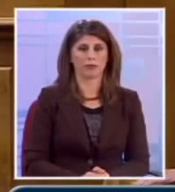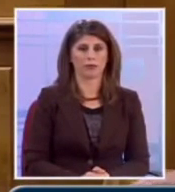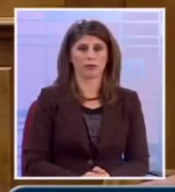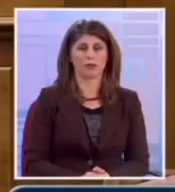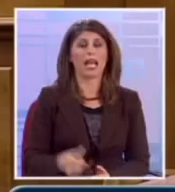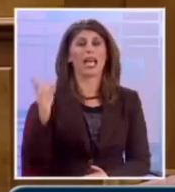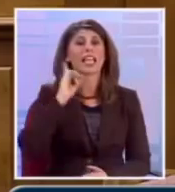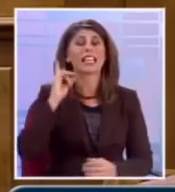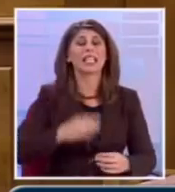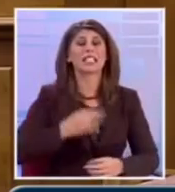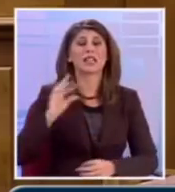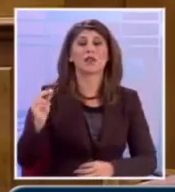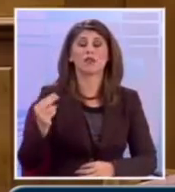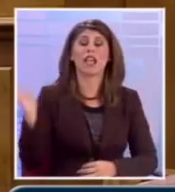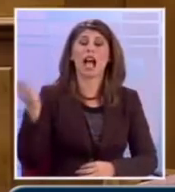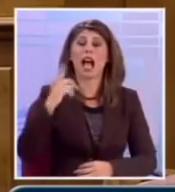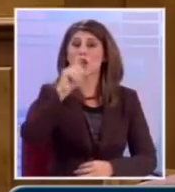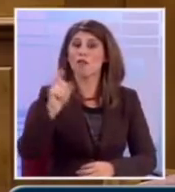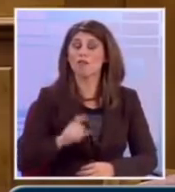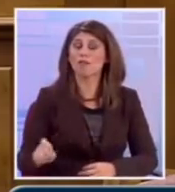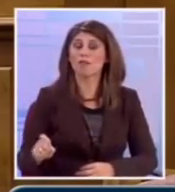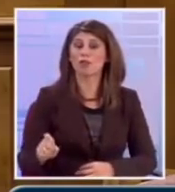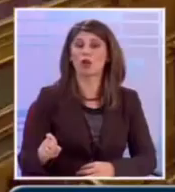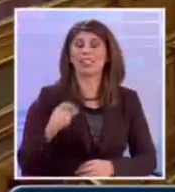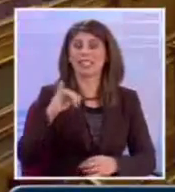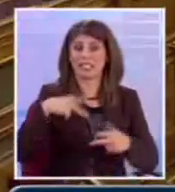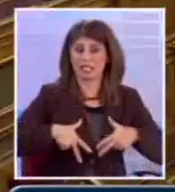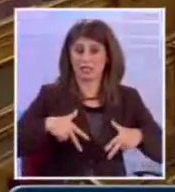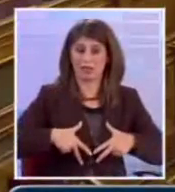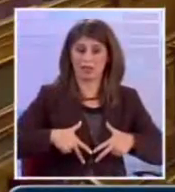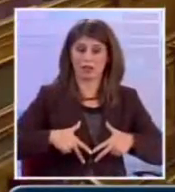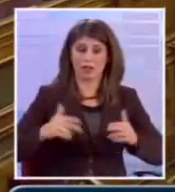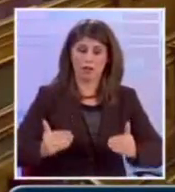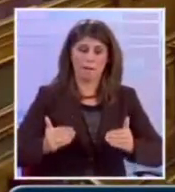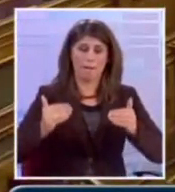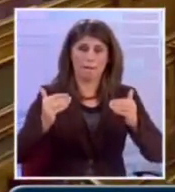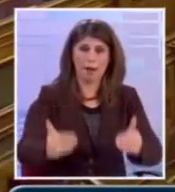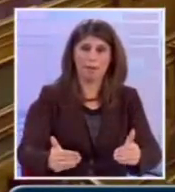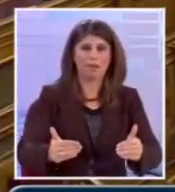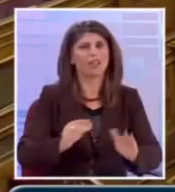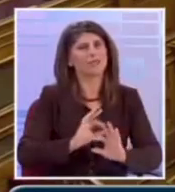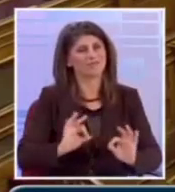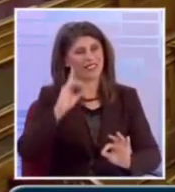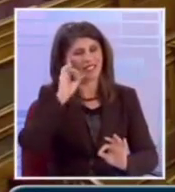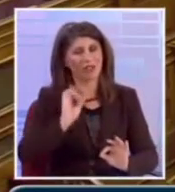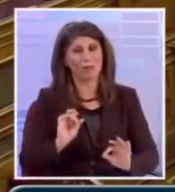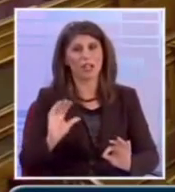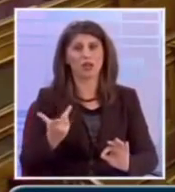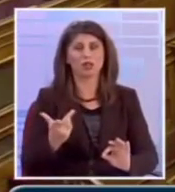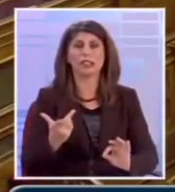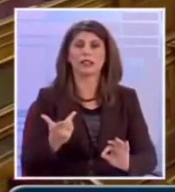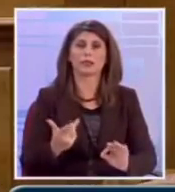Κυρίες και κύριοι βουλευτές αν ο βίος της κυβέρνησης παραταθεί είναι δεδομένο ότι